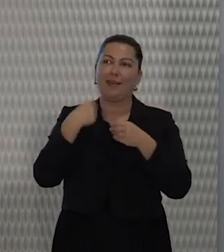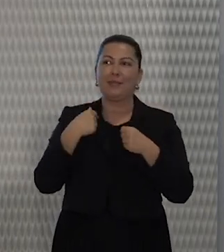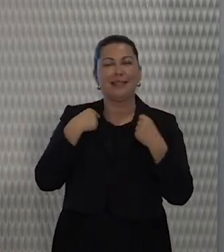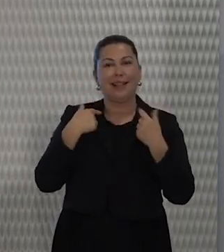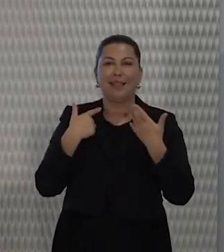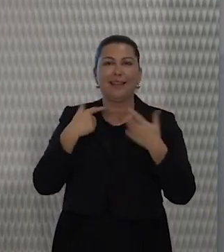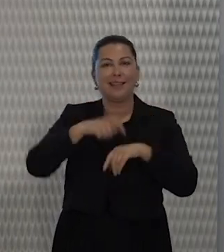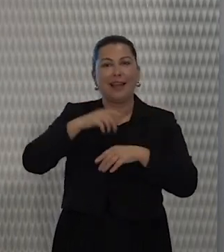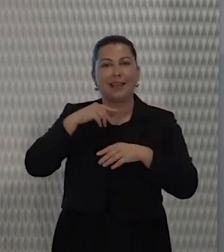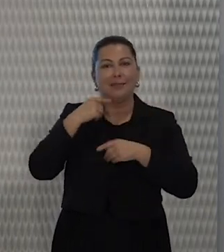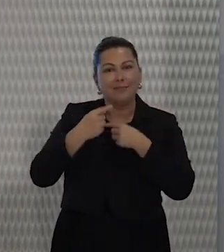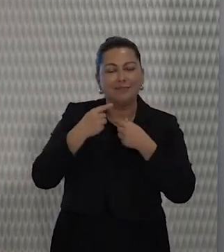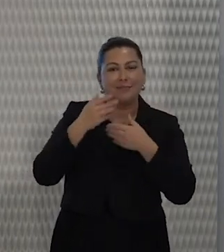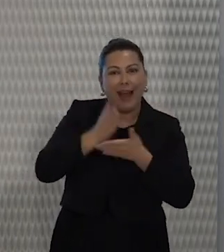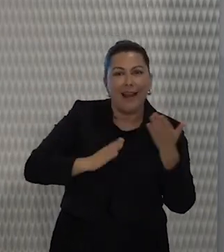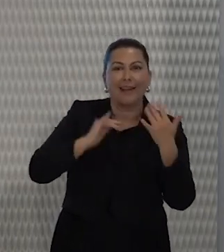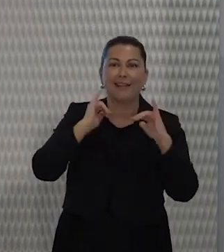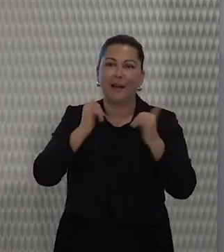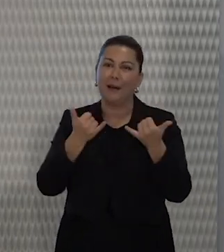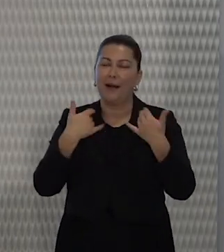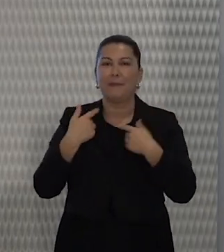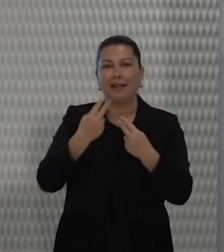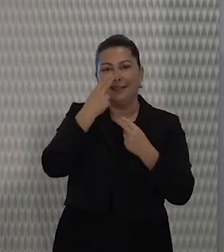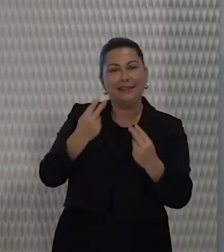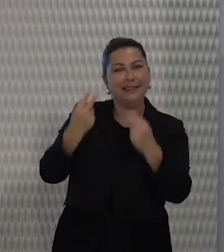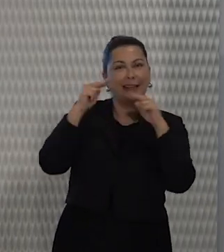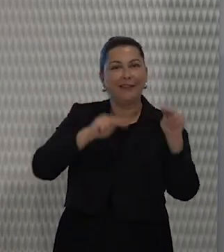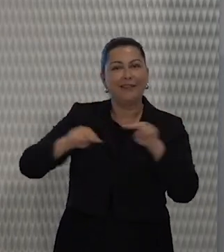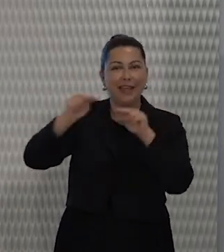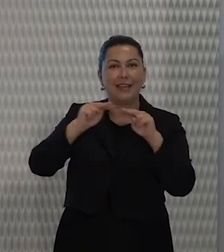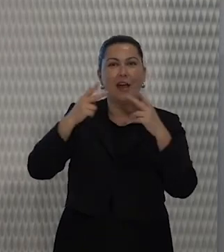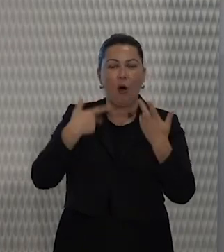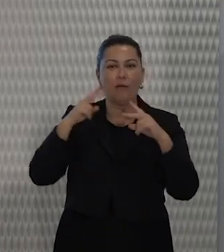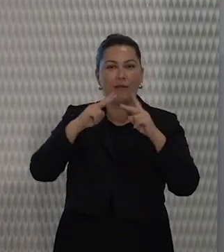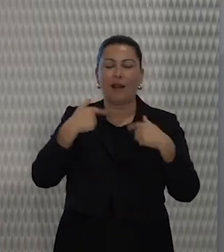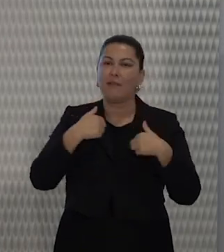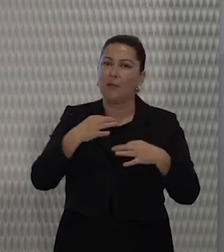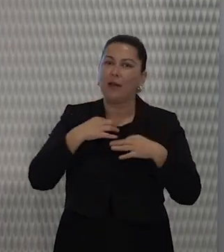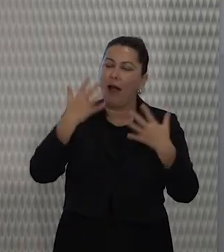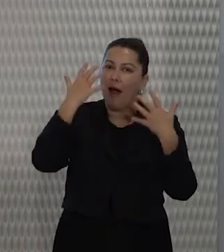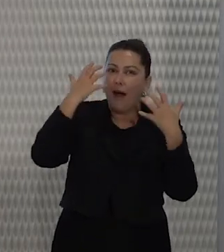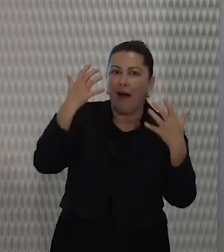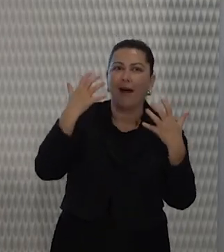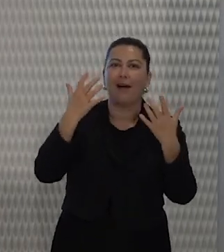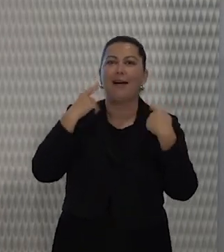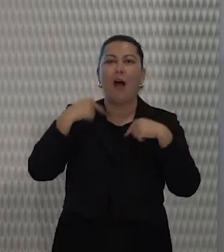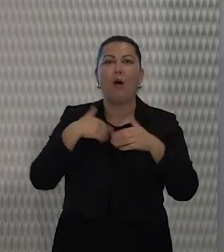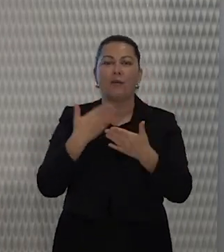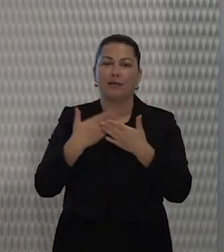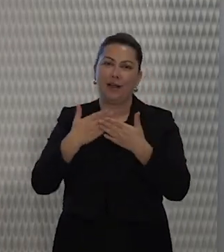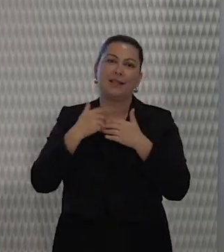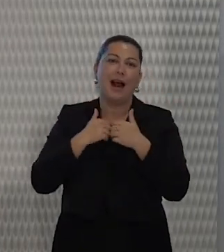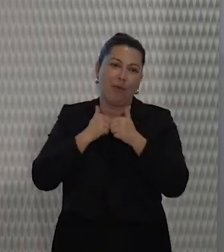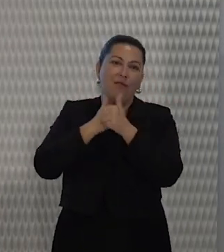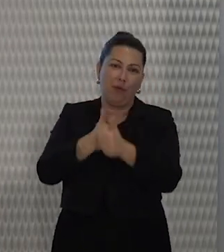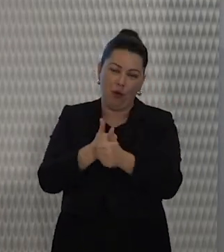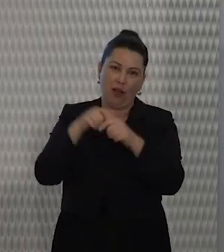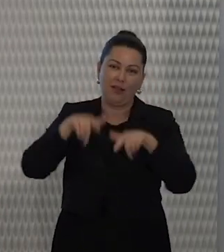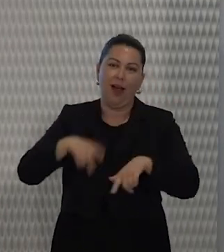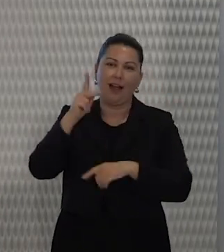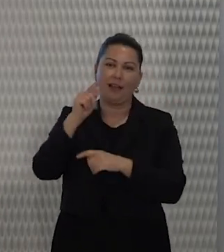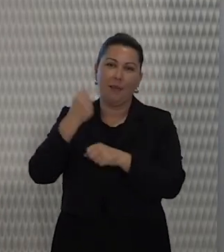die mich so fasziniert, die mich hier auch ins Haus KTM gebracht haben, die mich aber auch letzten Endes natürlich in den Rollstuhl